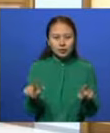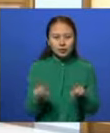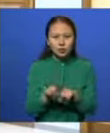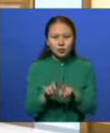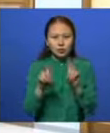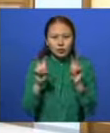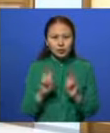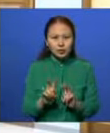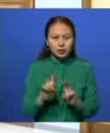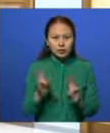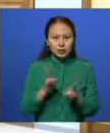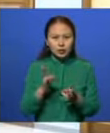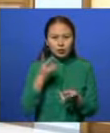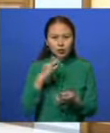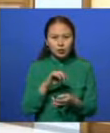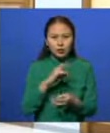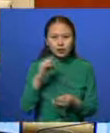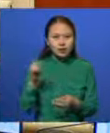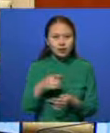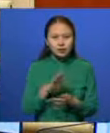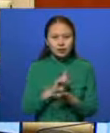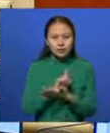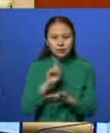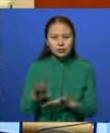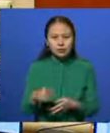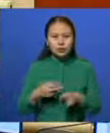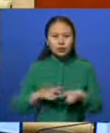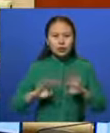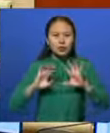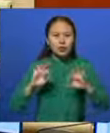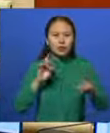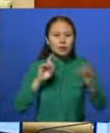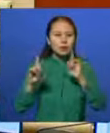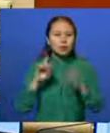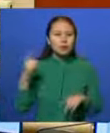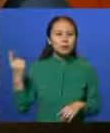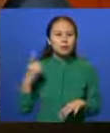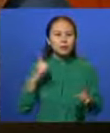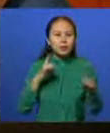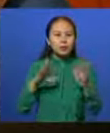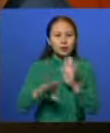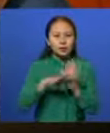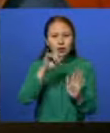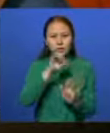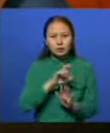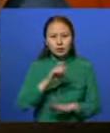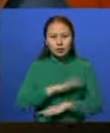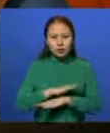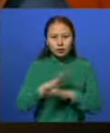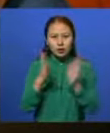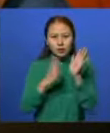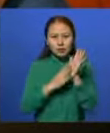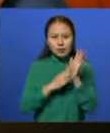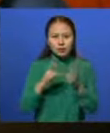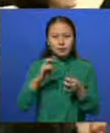құрылғылар пайдалану ұсынылады, бірақ талап емес. Айта кетейік, бұл мәжілістің биылғы бірінші пленарлық отырысы. Депутаттар күн тәртібінде